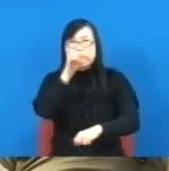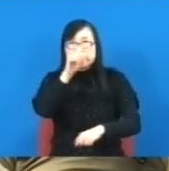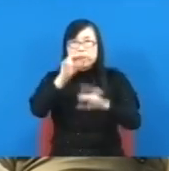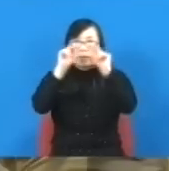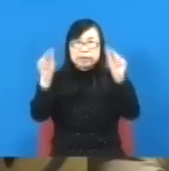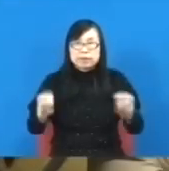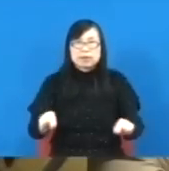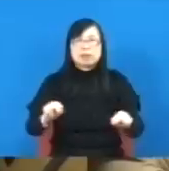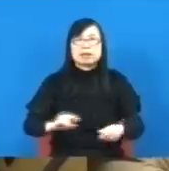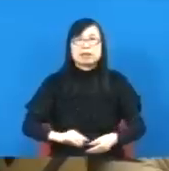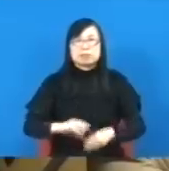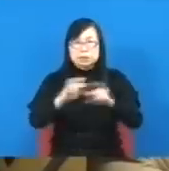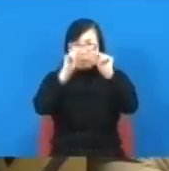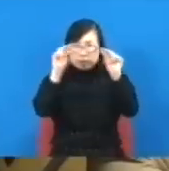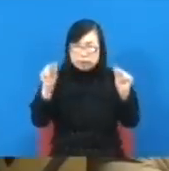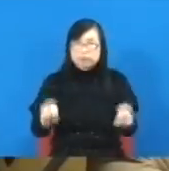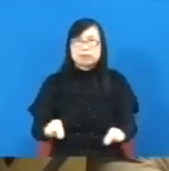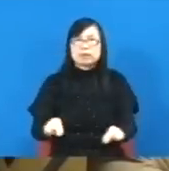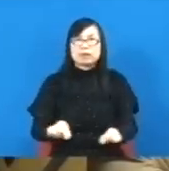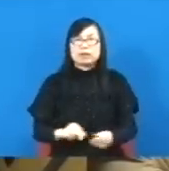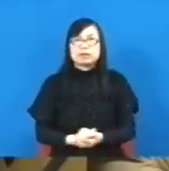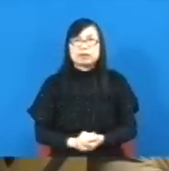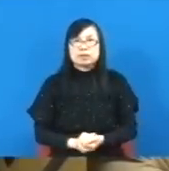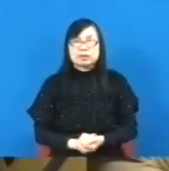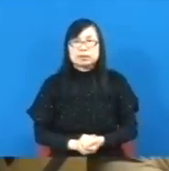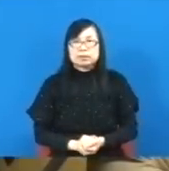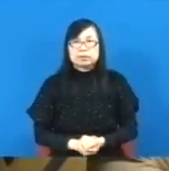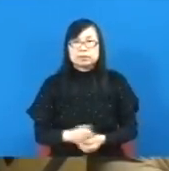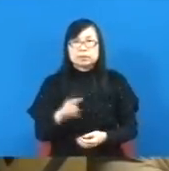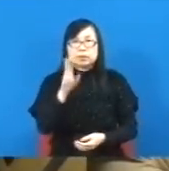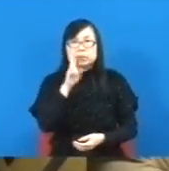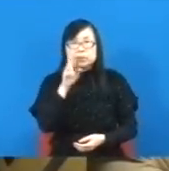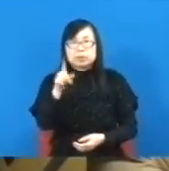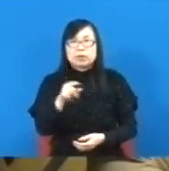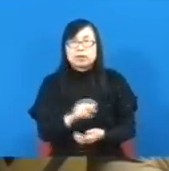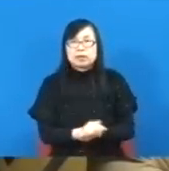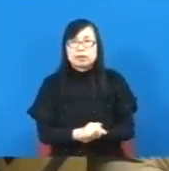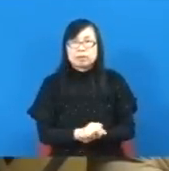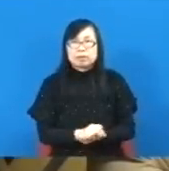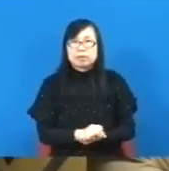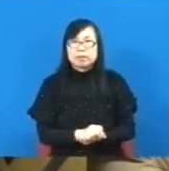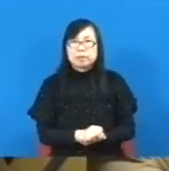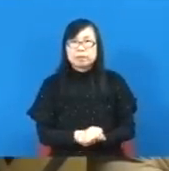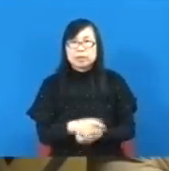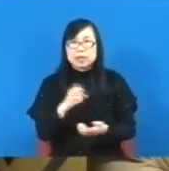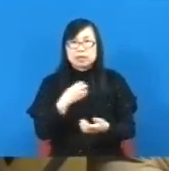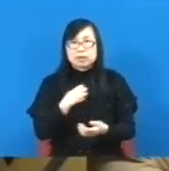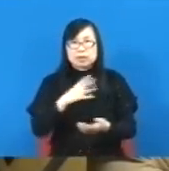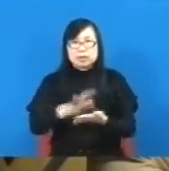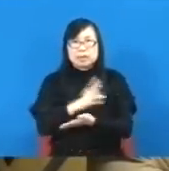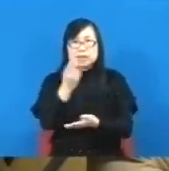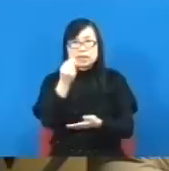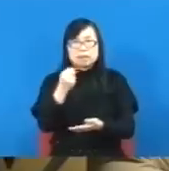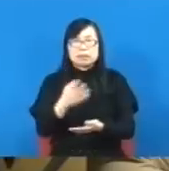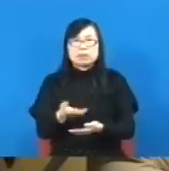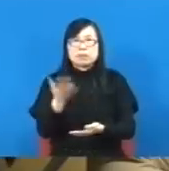咯？調翻你即係將嗰個問題 reform 咗咪得咯？喂，如果你做個民調就係話，你覺得二十年前嘅生活好啊，因